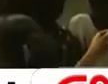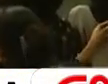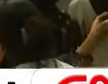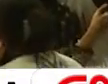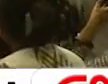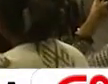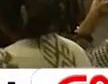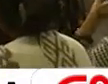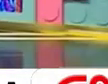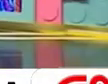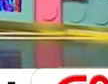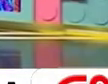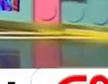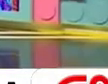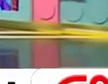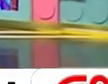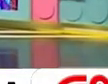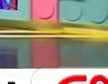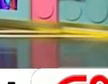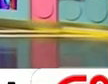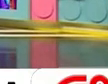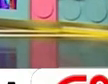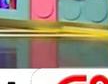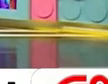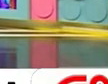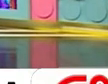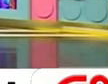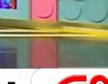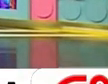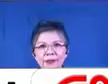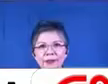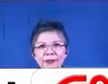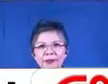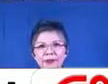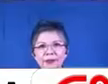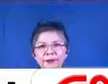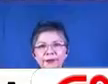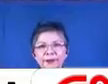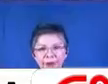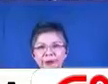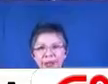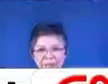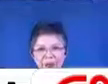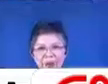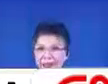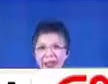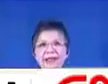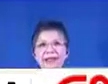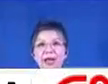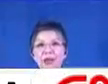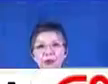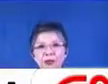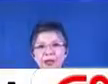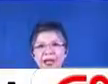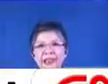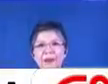pemimpin redaksi detik.com telah berkecimpung di bidang jurnalistik sejak 2000. Menjadi moderator debat pemilu bagi